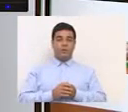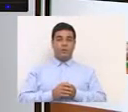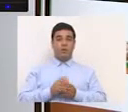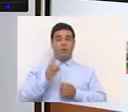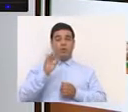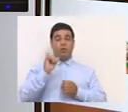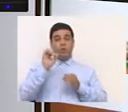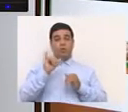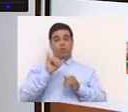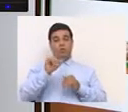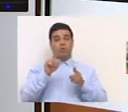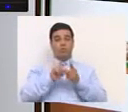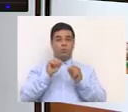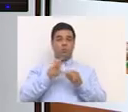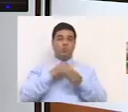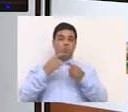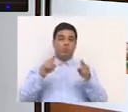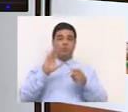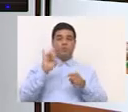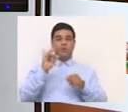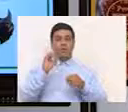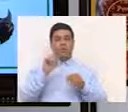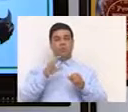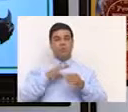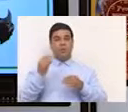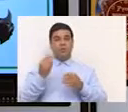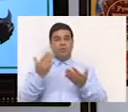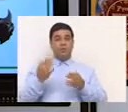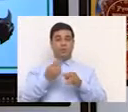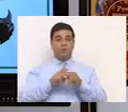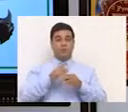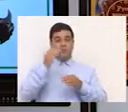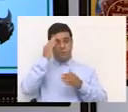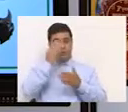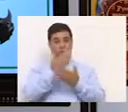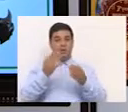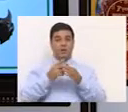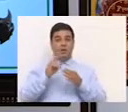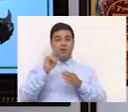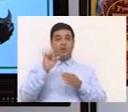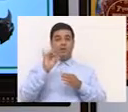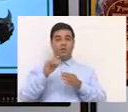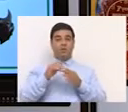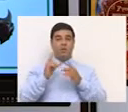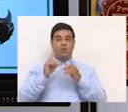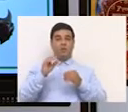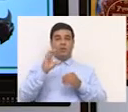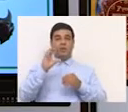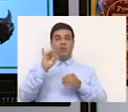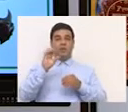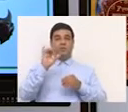Но у вас может быть и другой вариант, достаточно интересный. Представьте себе, что караван ведет